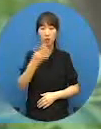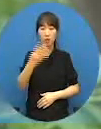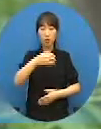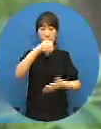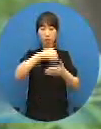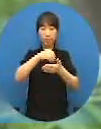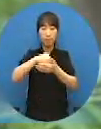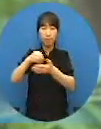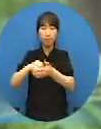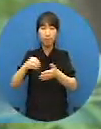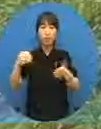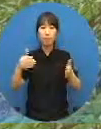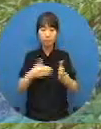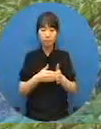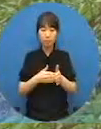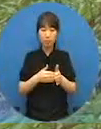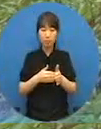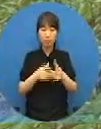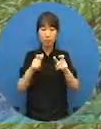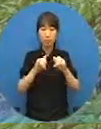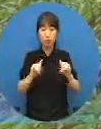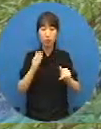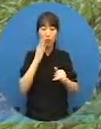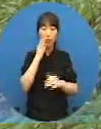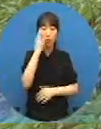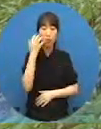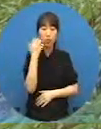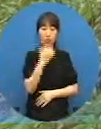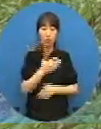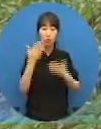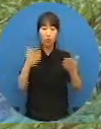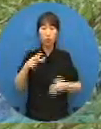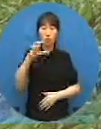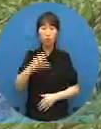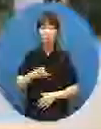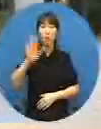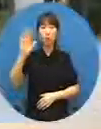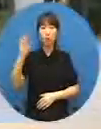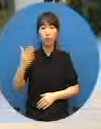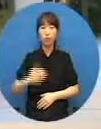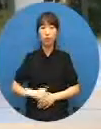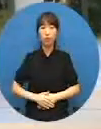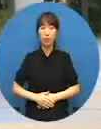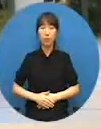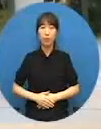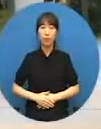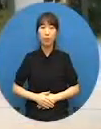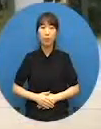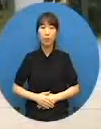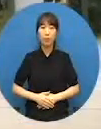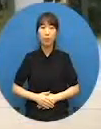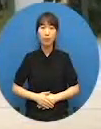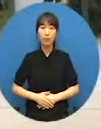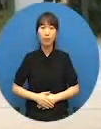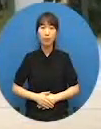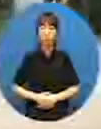14,000여주의 나무를 식재 국민들에게 녹색의 친환경 휴식 공간을 제공하고 있습니다